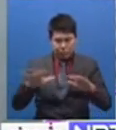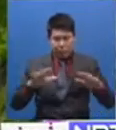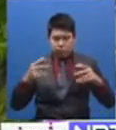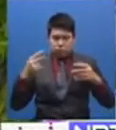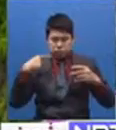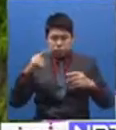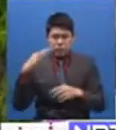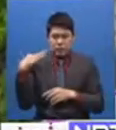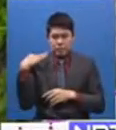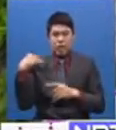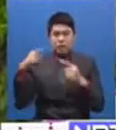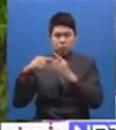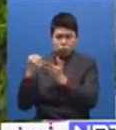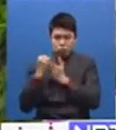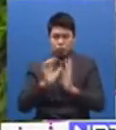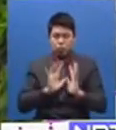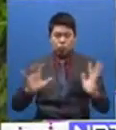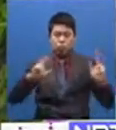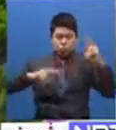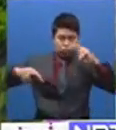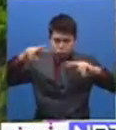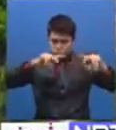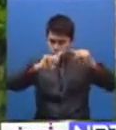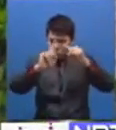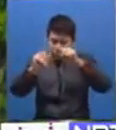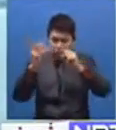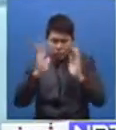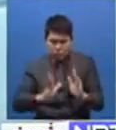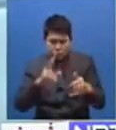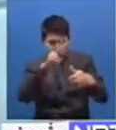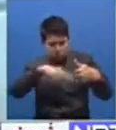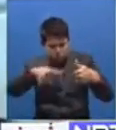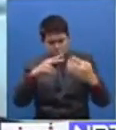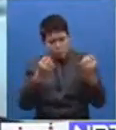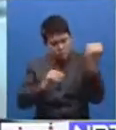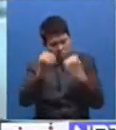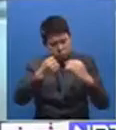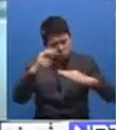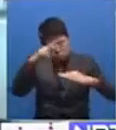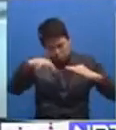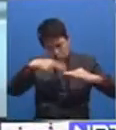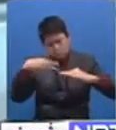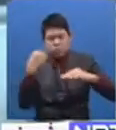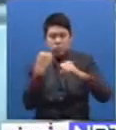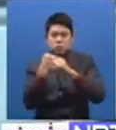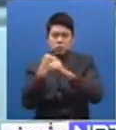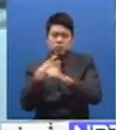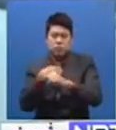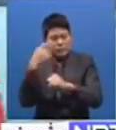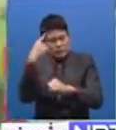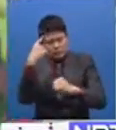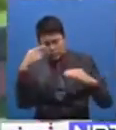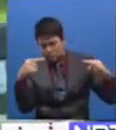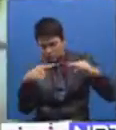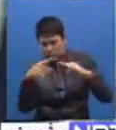ที่อาสาสมัครรักษาดินแดนที่มีการเฝ้าระวังจุดตรวจตรวจค้นบุคคลยานพาหนะต้องสงสัยและยานพาหนะเป้าหมายที่จะเข้ามาใน